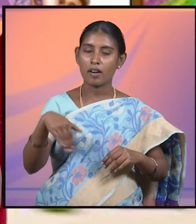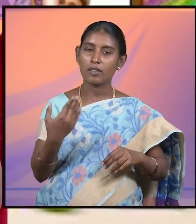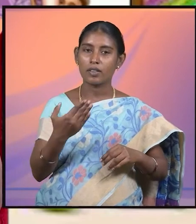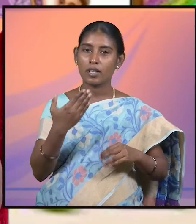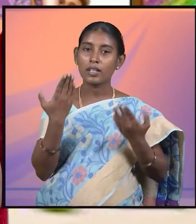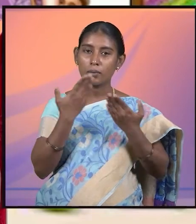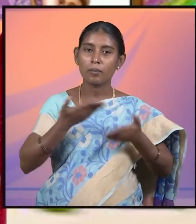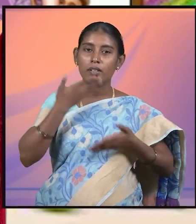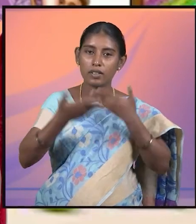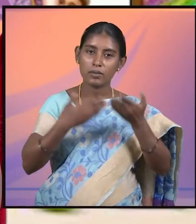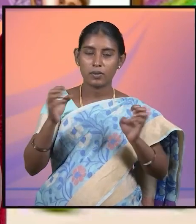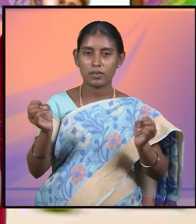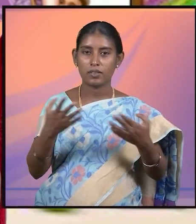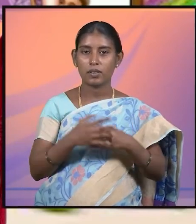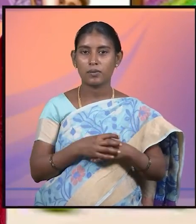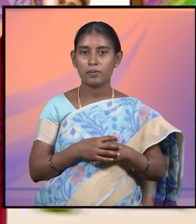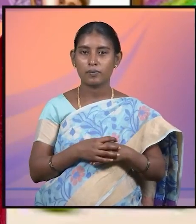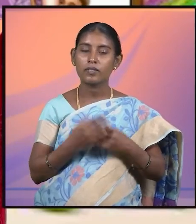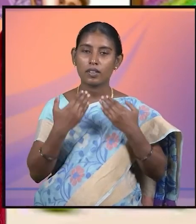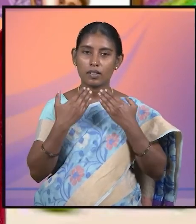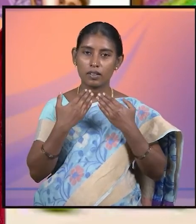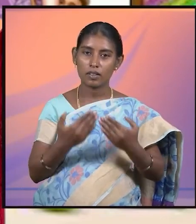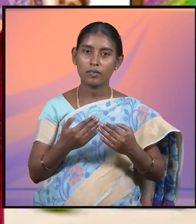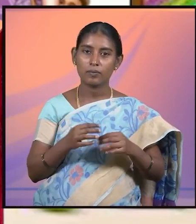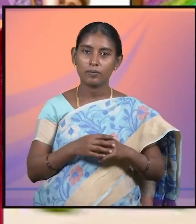பற்றி அடுத்த வகுப்பில் காண்போம் என கூறி